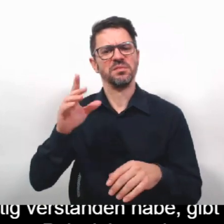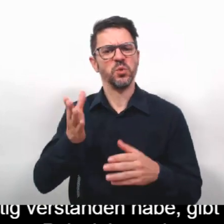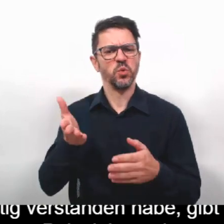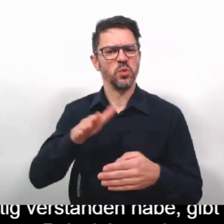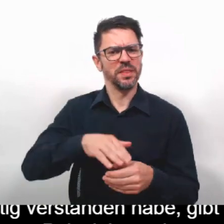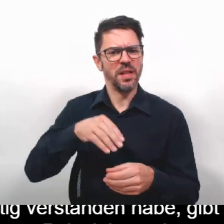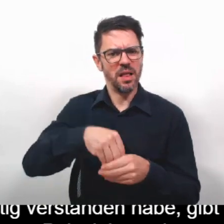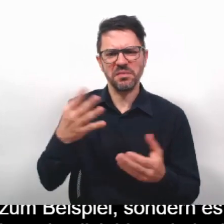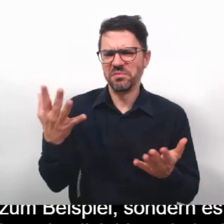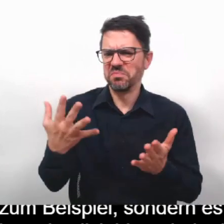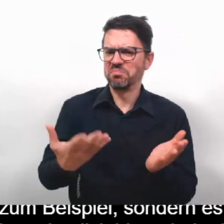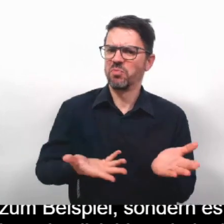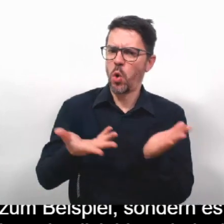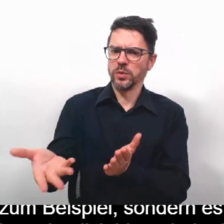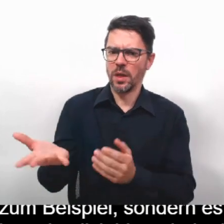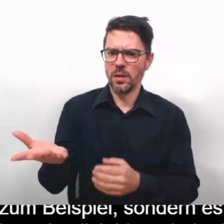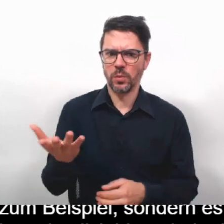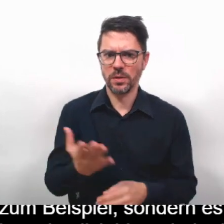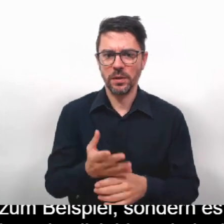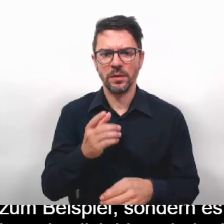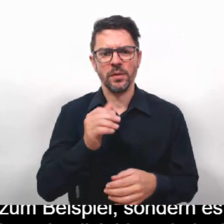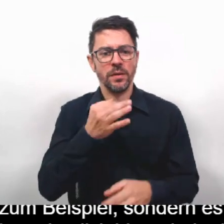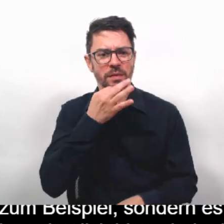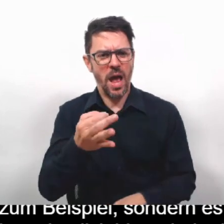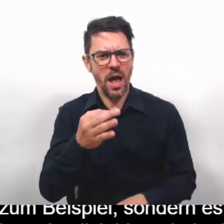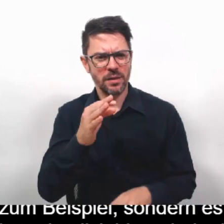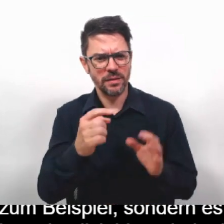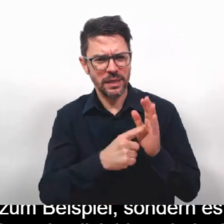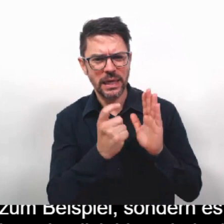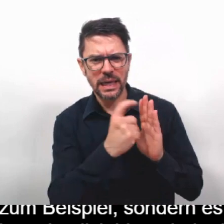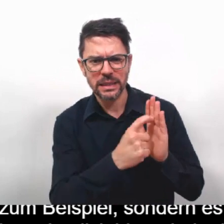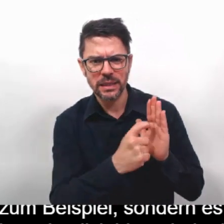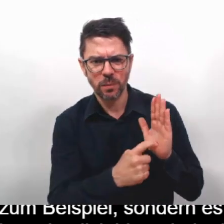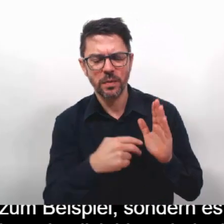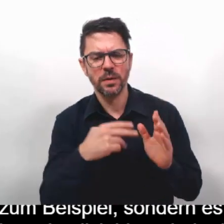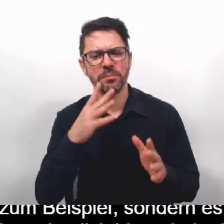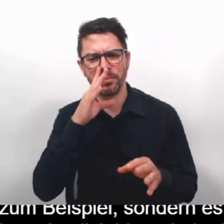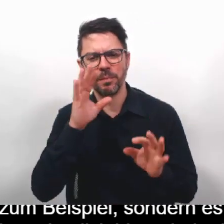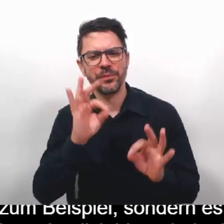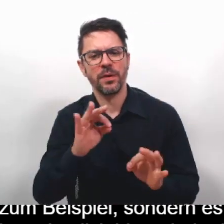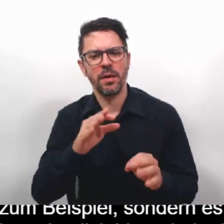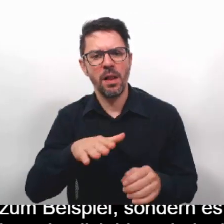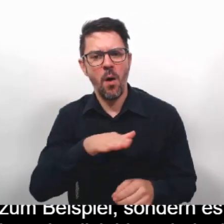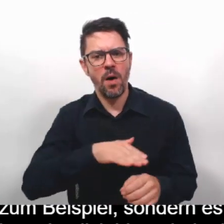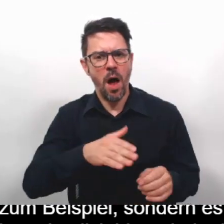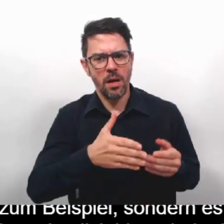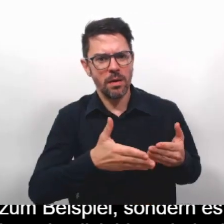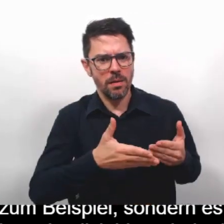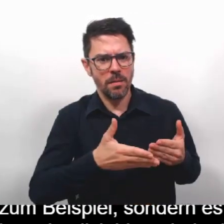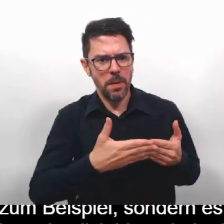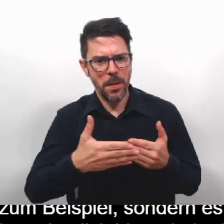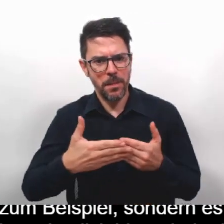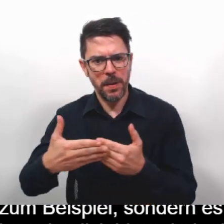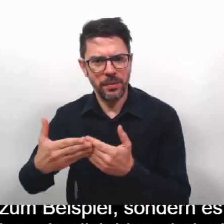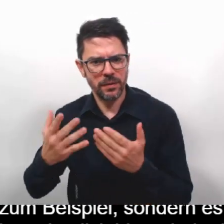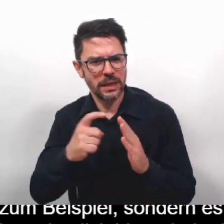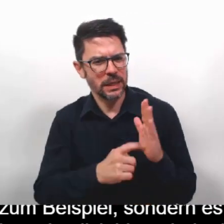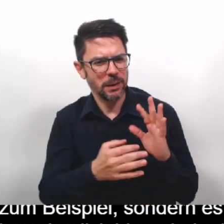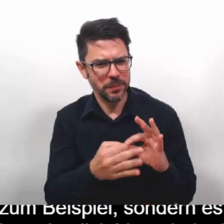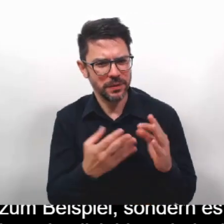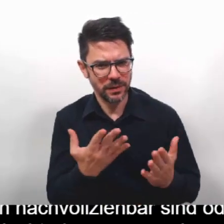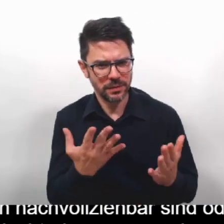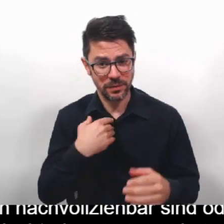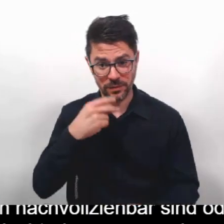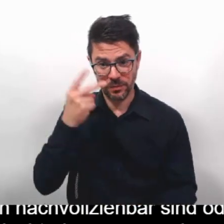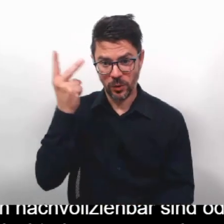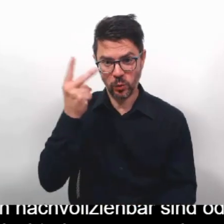Forschungsgesellschaften mit dazu. Das sind alles Dinge, die da überlegenswert sind. Den letztlich Setzenakt muss natürlich das Ministerium machen